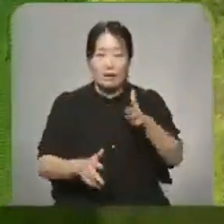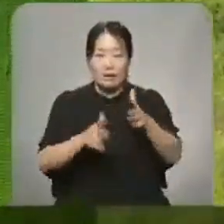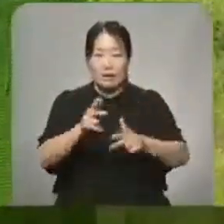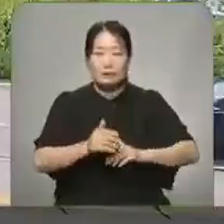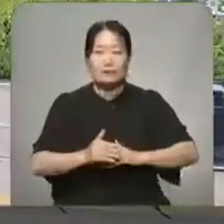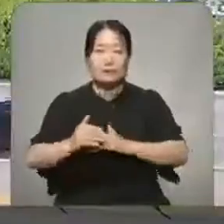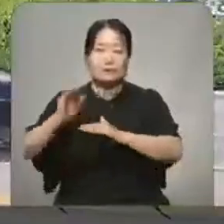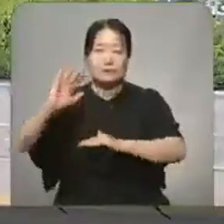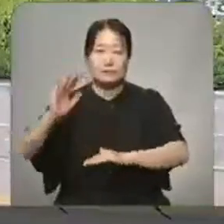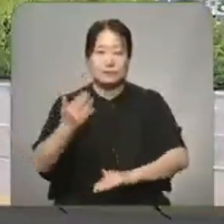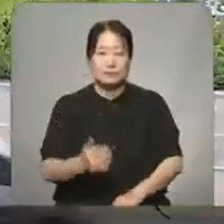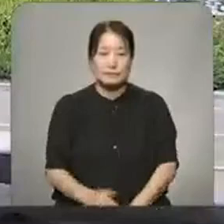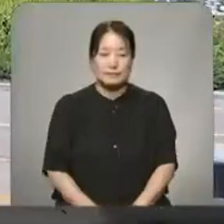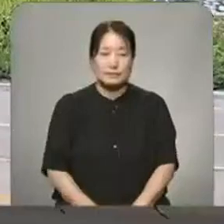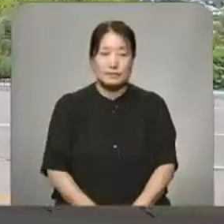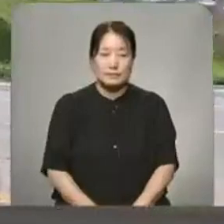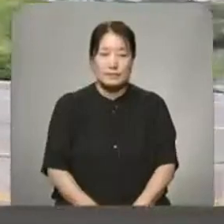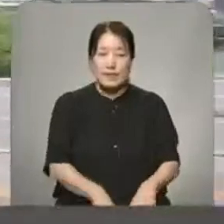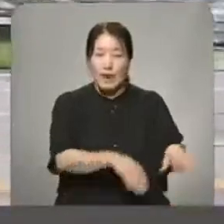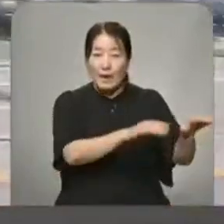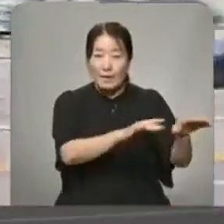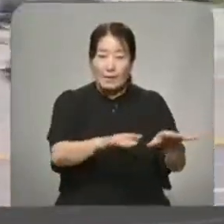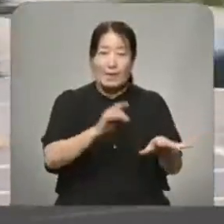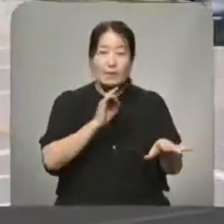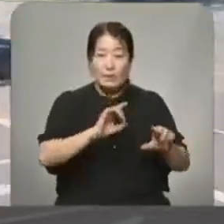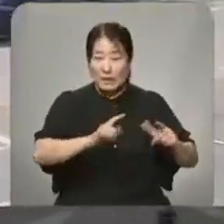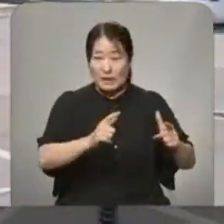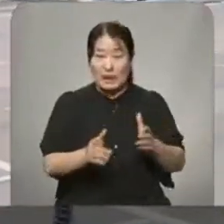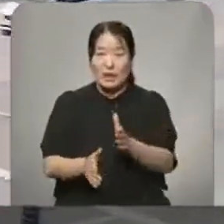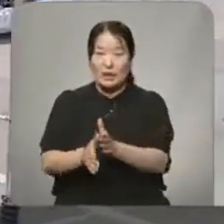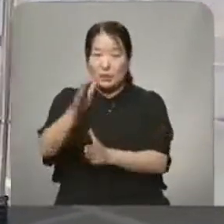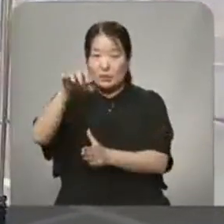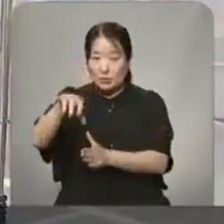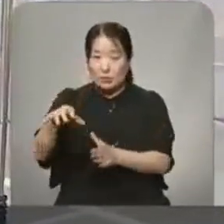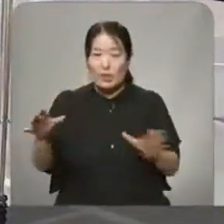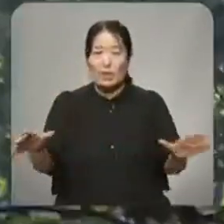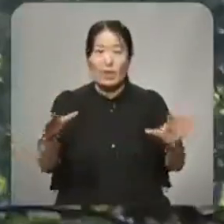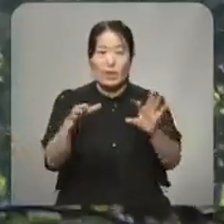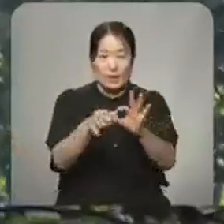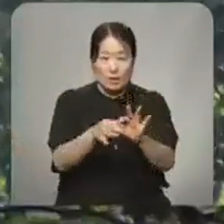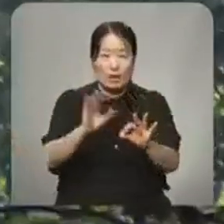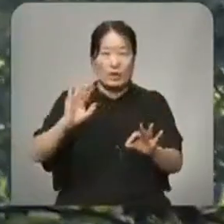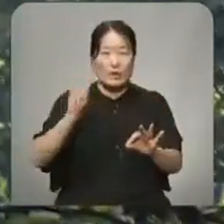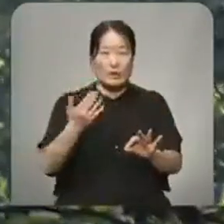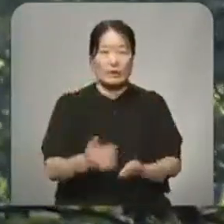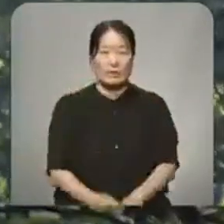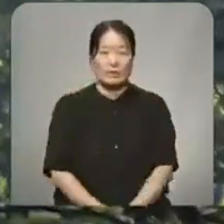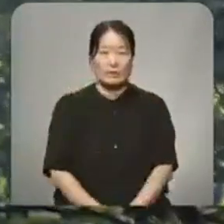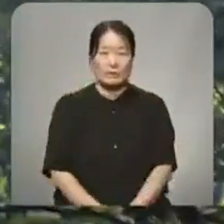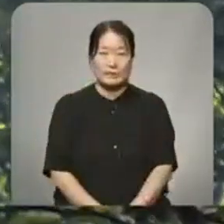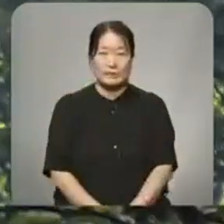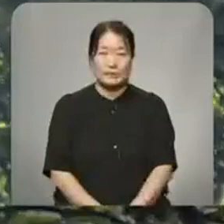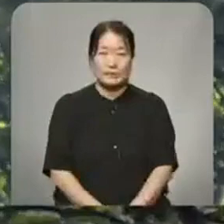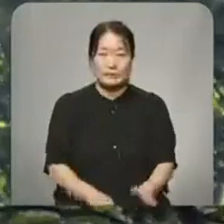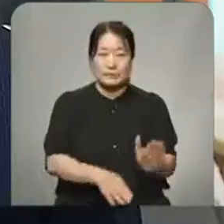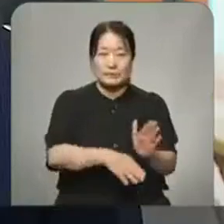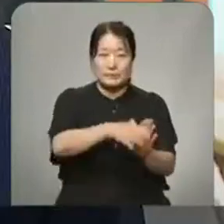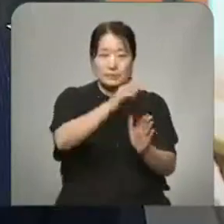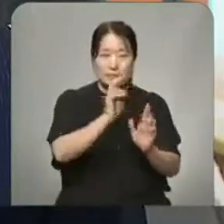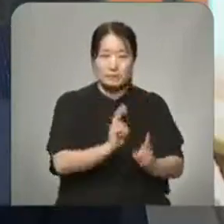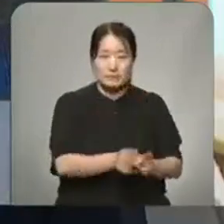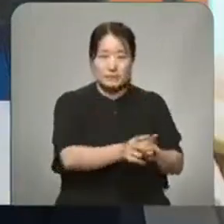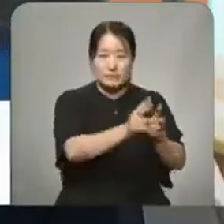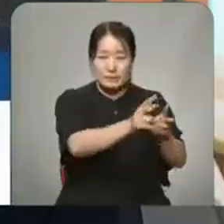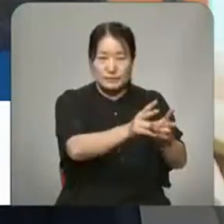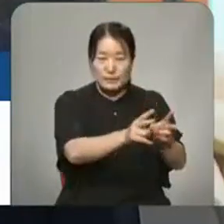펼쳐질 예정입니다. 해변 위주 관광을 도심과 연결하는 계기가 될 수 있을 것으로 기대됩니다. 동해북부선 역사가